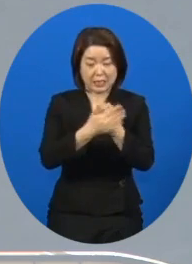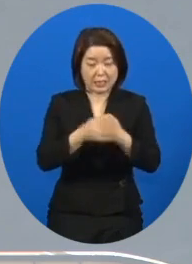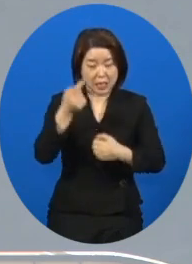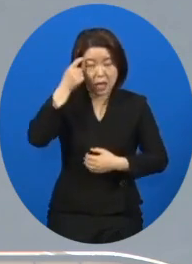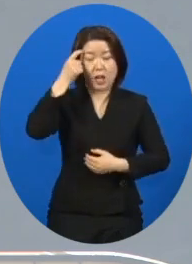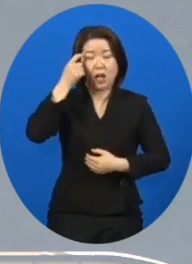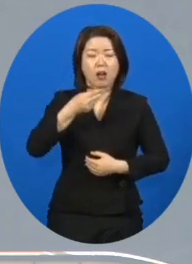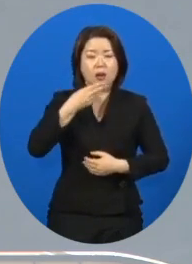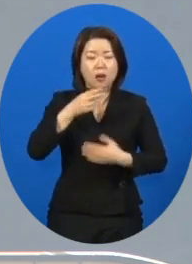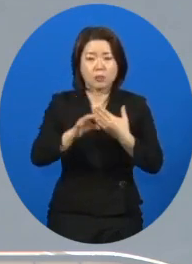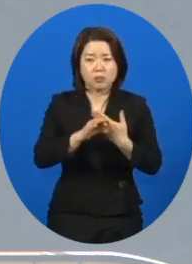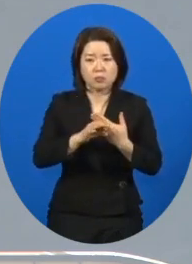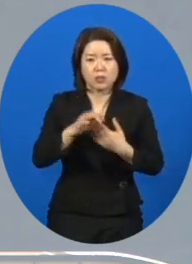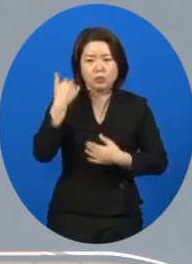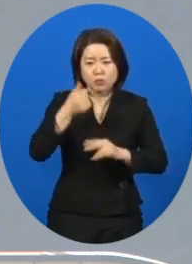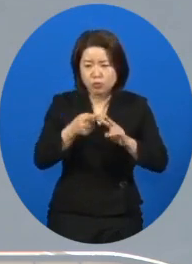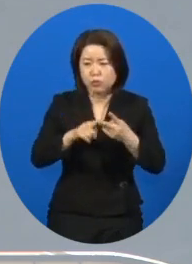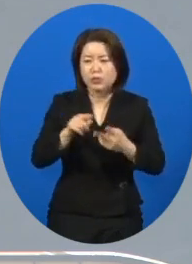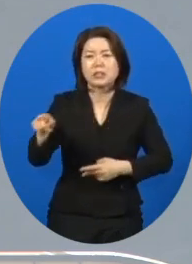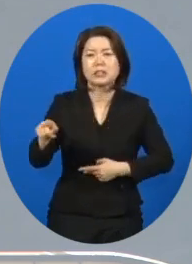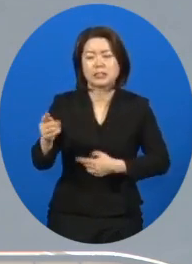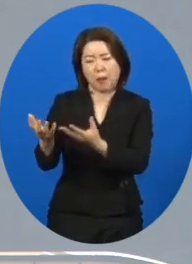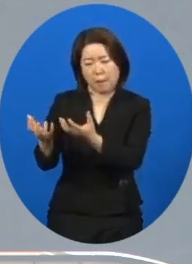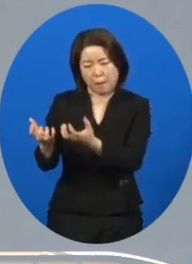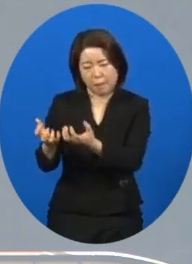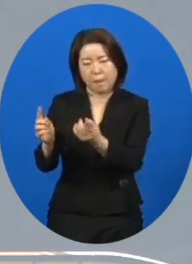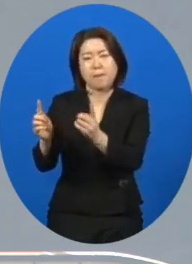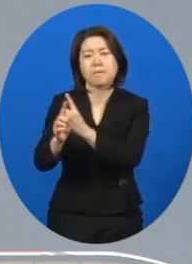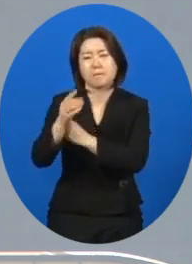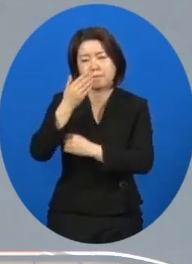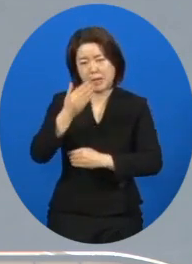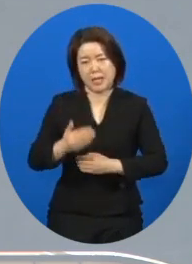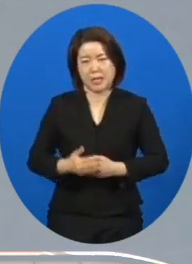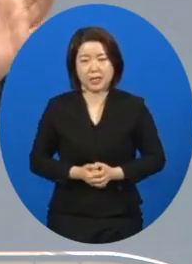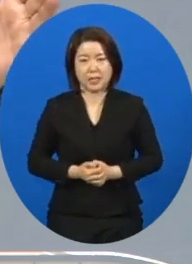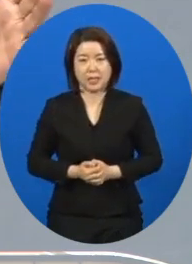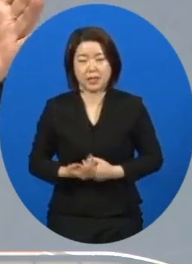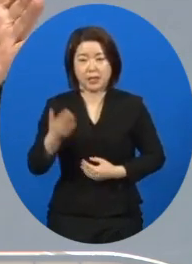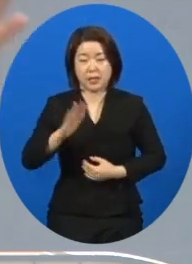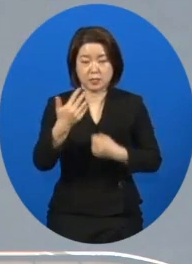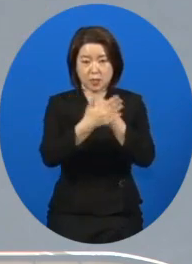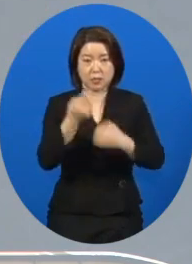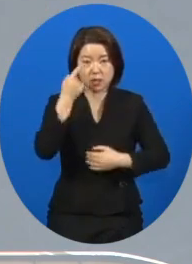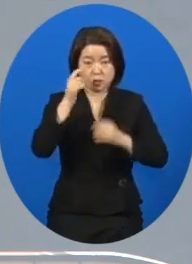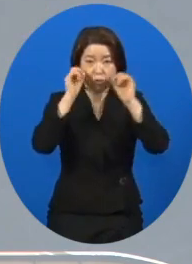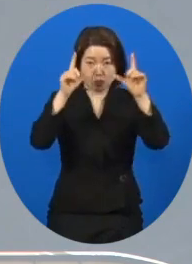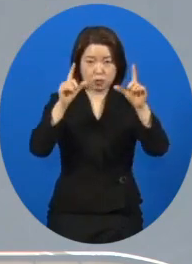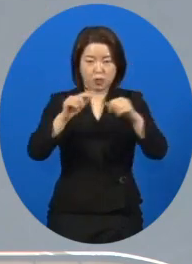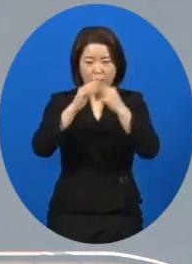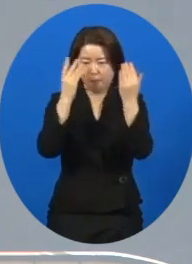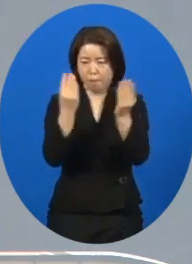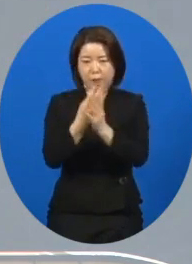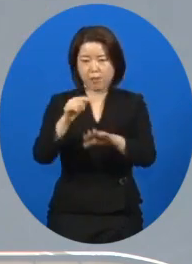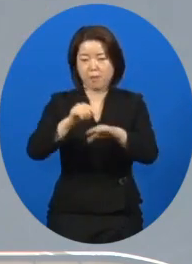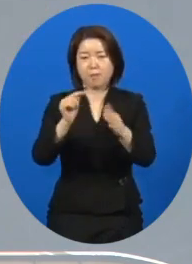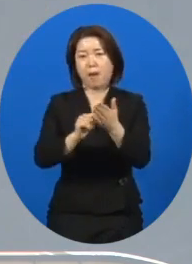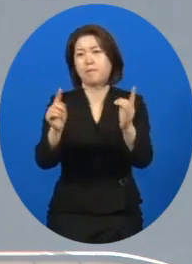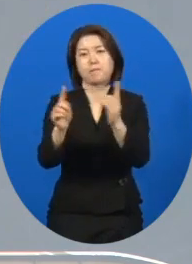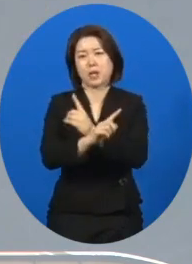않으면 누구나 그럴 수밖에 없습니다. 근데 은혜의 눈이 뜨이면 완전히 마음이